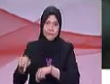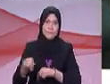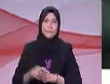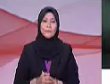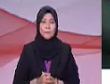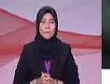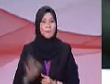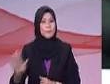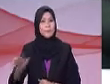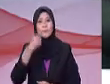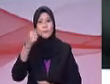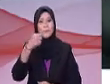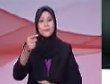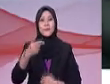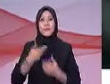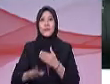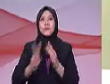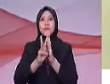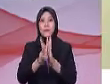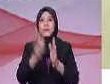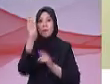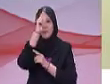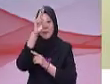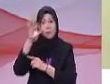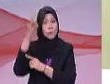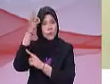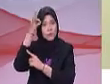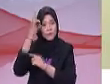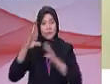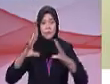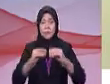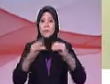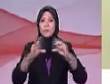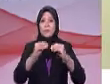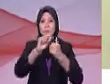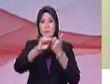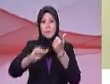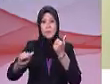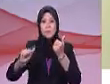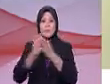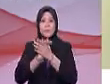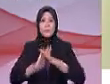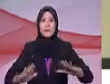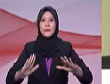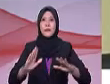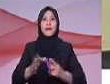Beliau berkata demikian selepas mewakili Kerajaan Persekutuan pada mesyuarat Jawatankuasa